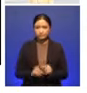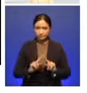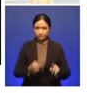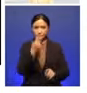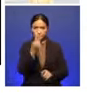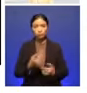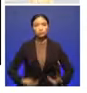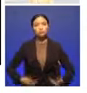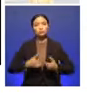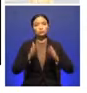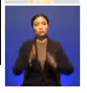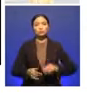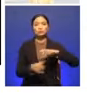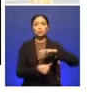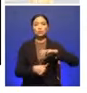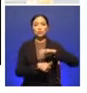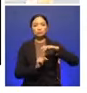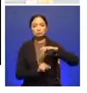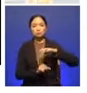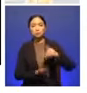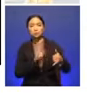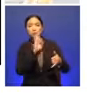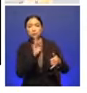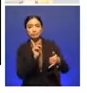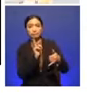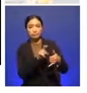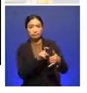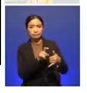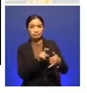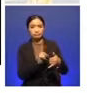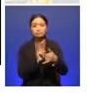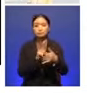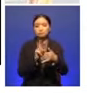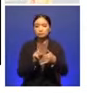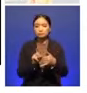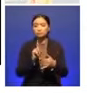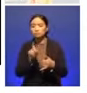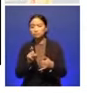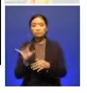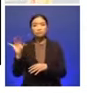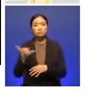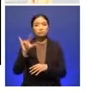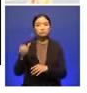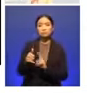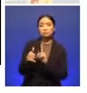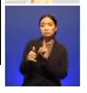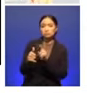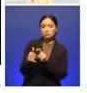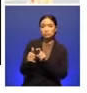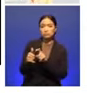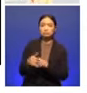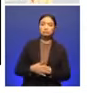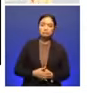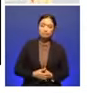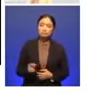ตของในเรือนจำเนี่ยถ้าเราถามผู้ต้องขังหรือถามคนที่แม้แต่ว่าไม่ใช่ผู้ต้องขังแต่เป็นญาติเนี่ยนะคะเราก็จะบ